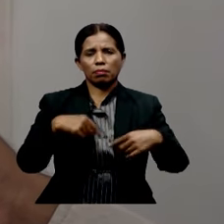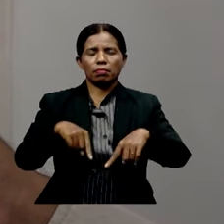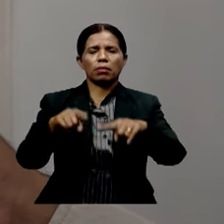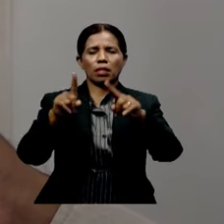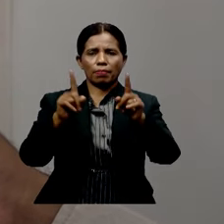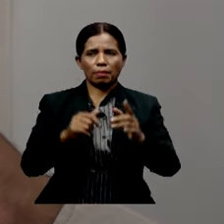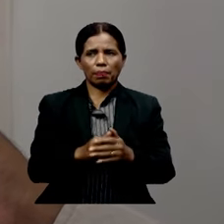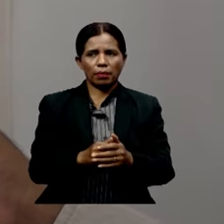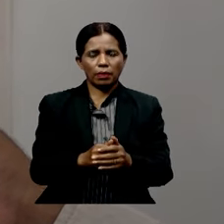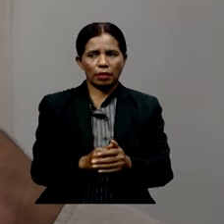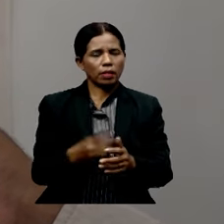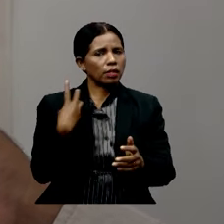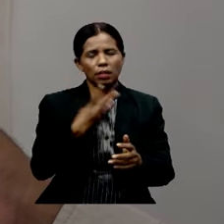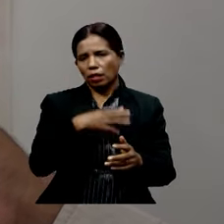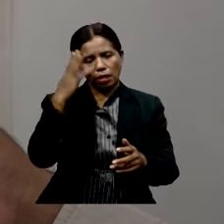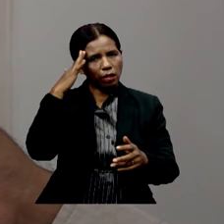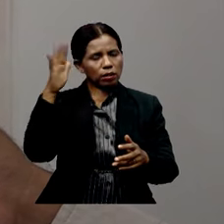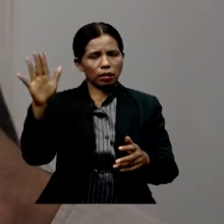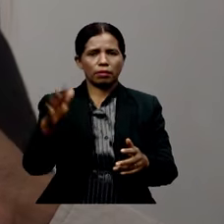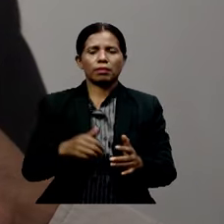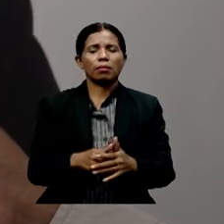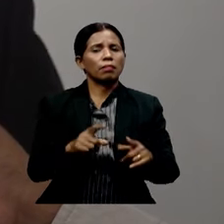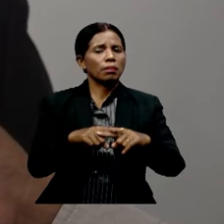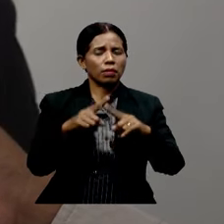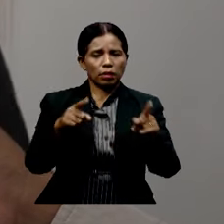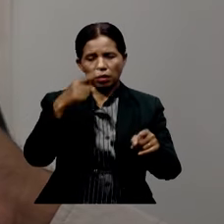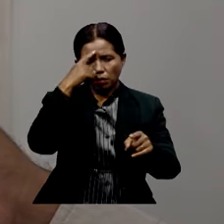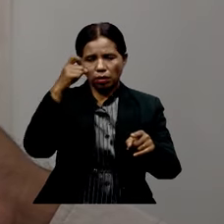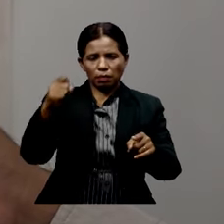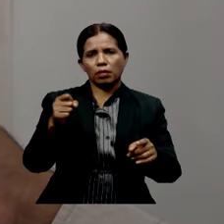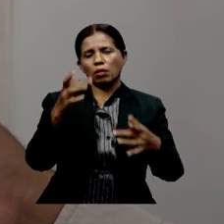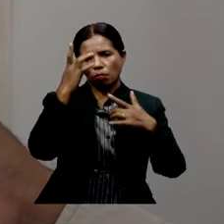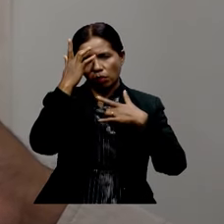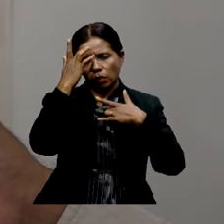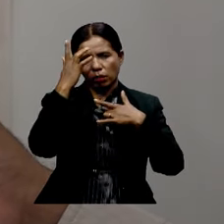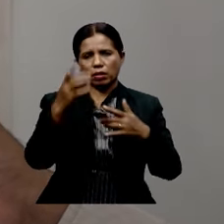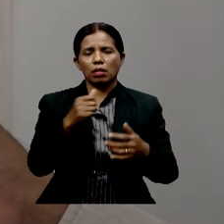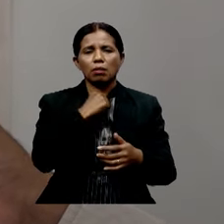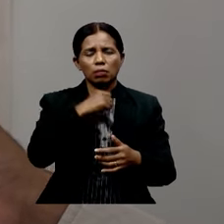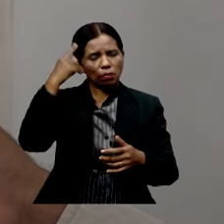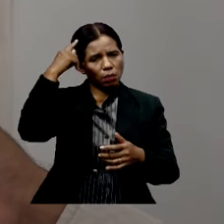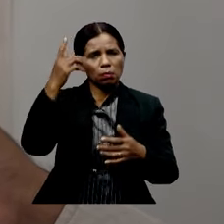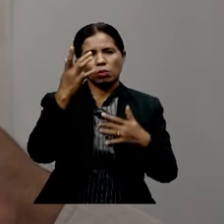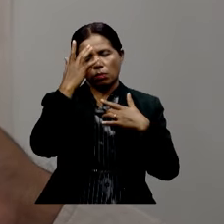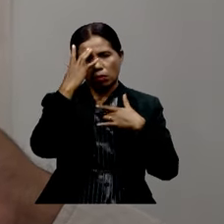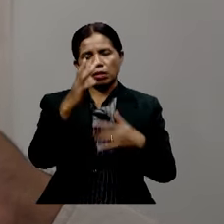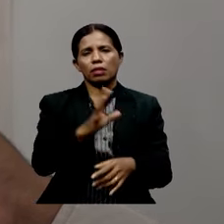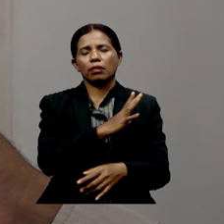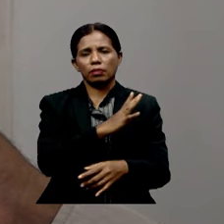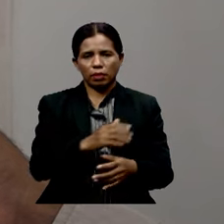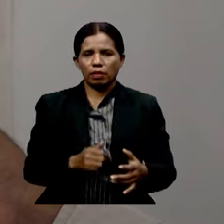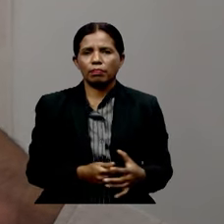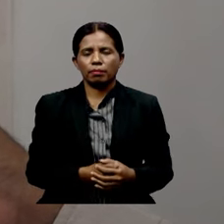siba ne la idal hatene bahira idal hatene mabe tamne kondisa mos kondisa ni mora so batirak ne dal rumo